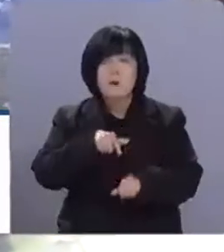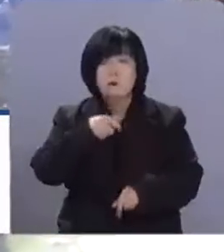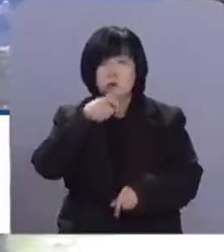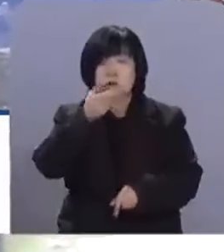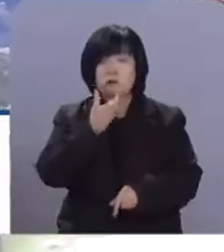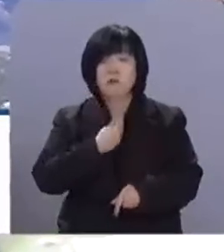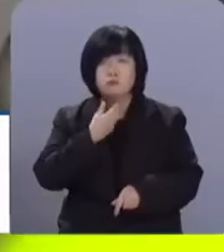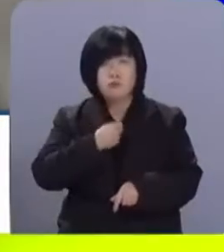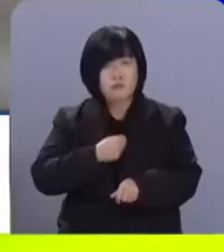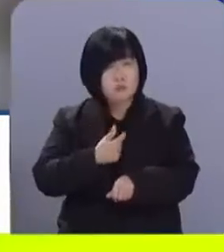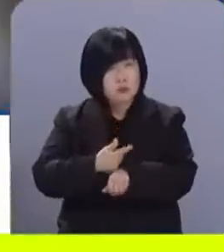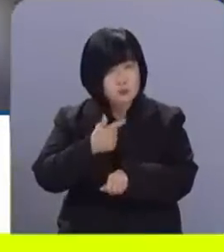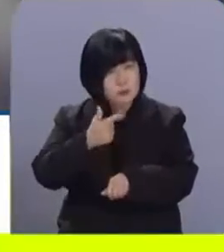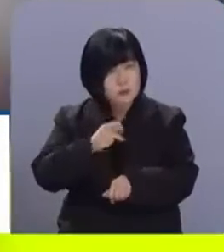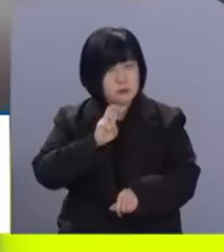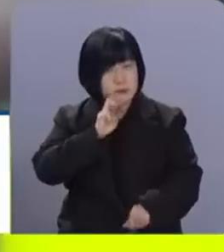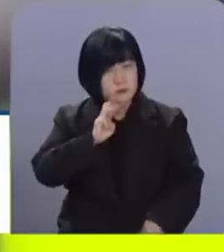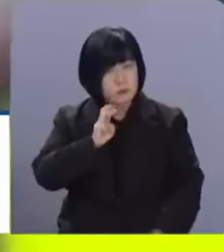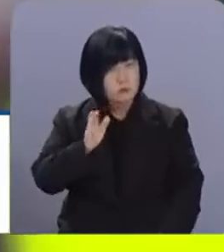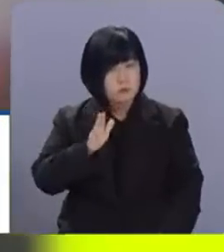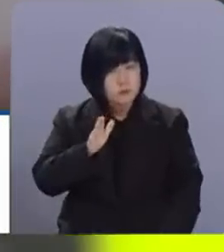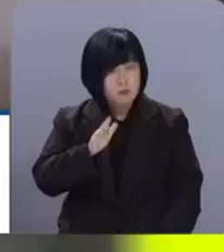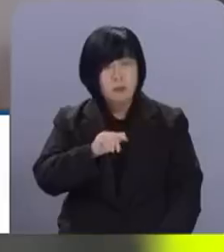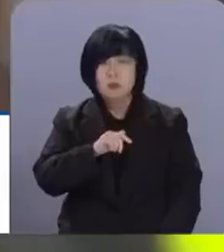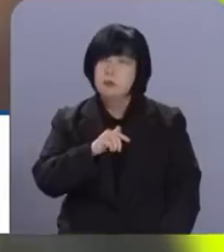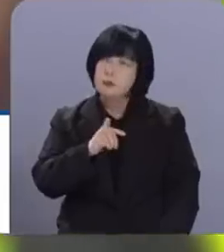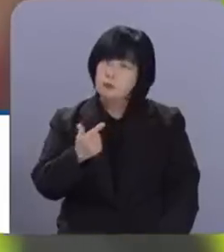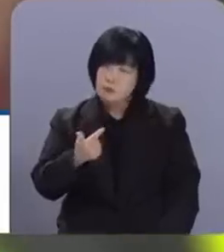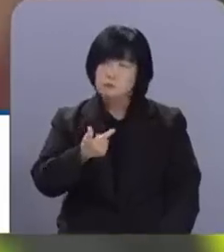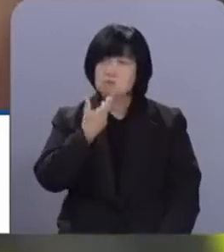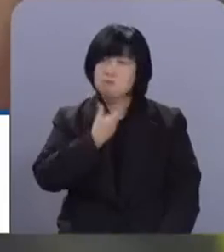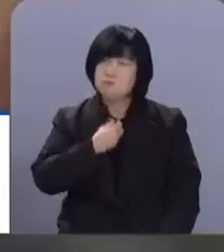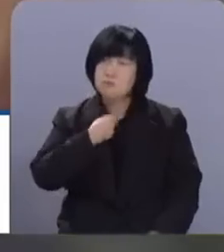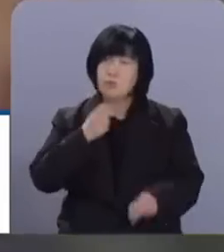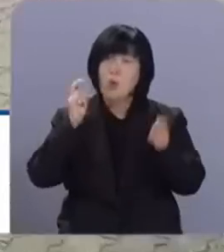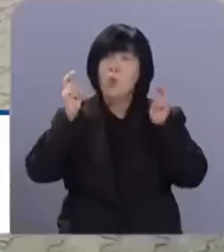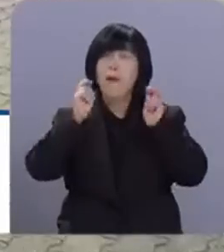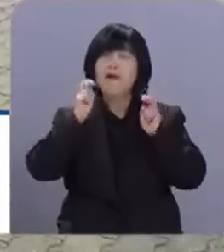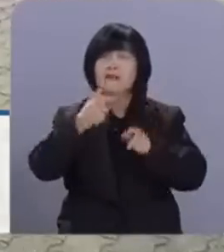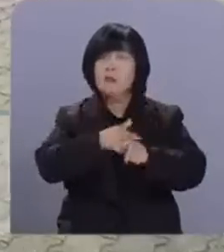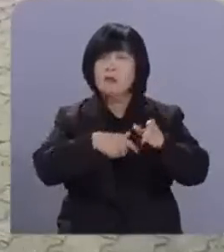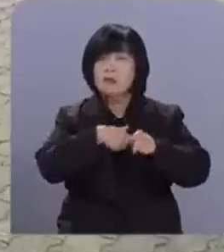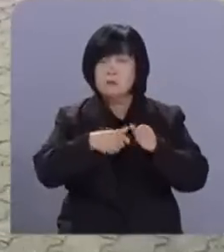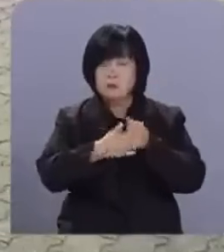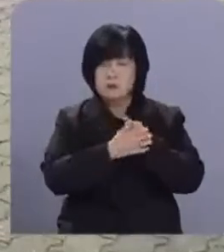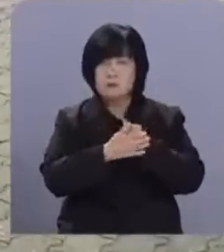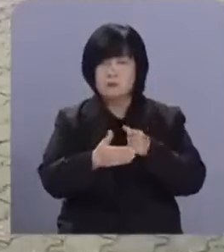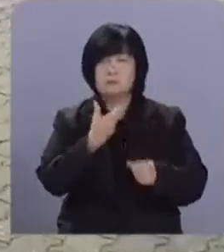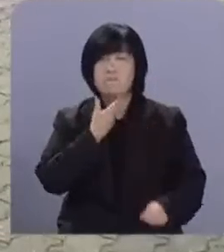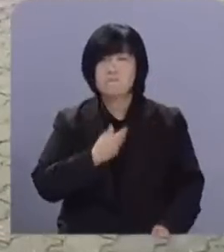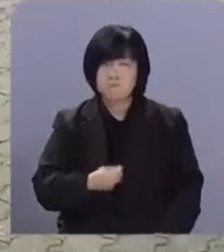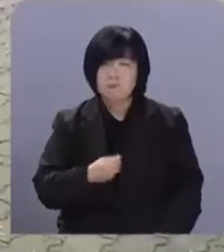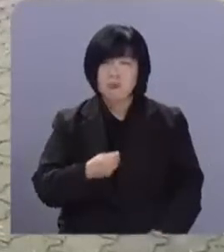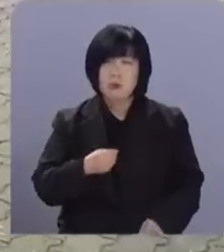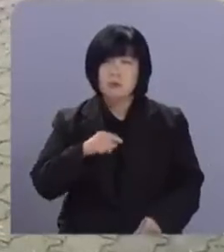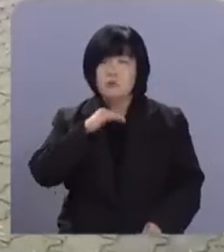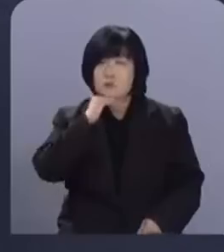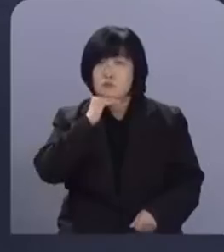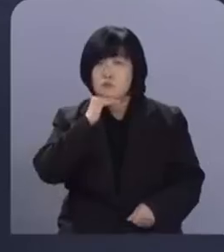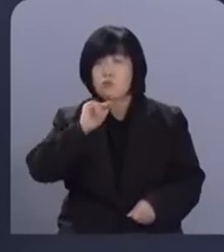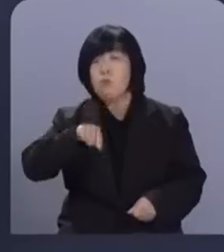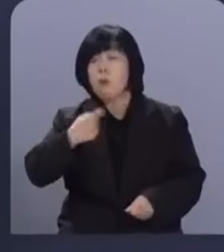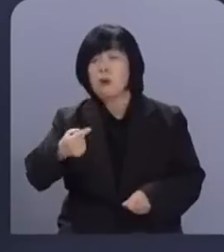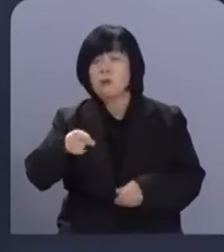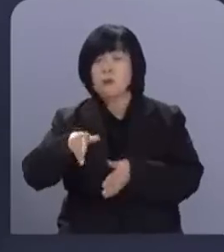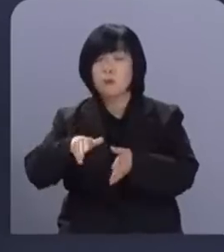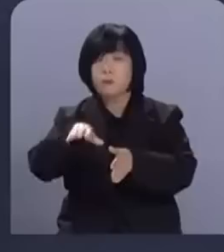한 6시 반? 저녁 6시 반쯤이요. 회사 3시. 잠시 뒤 바로 옆 도로에서도 음주운전